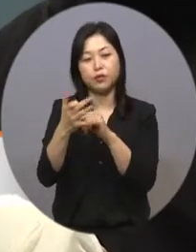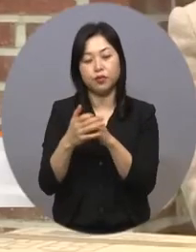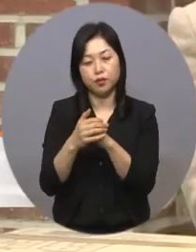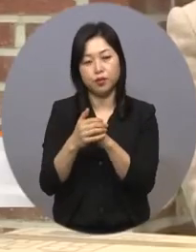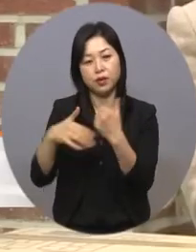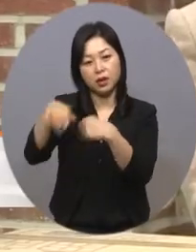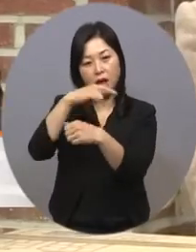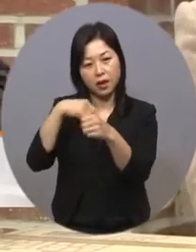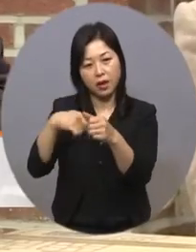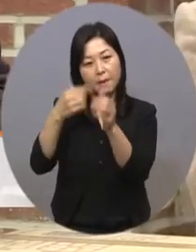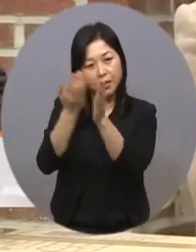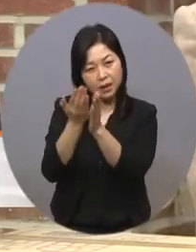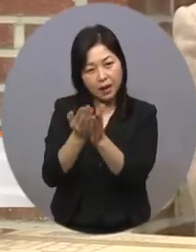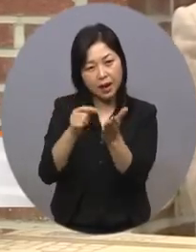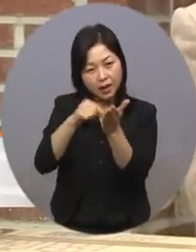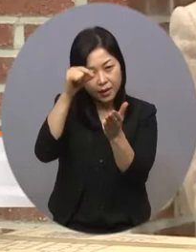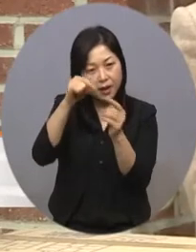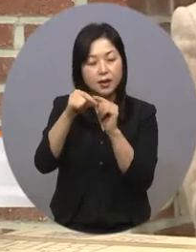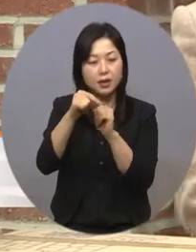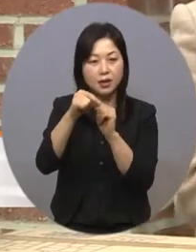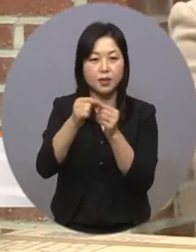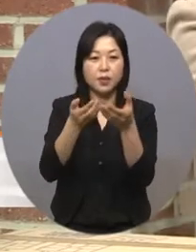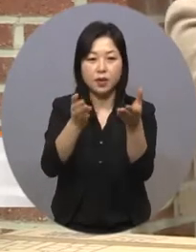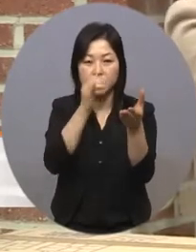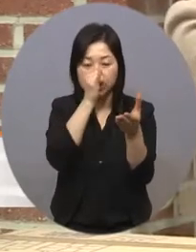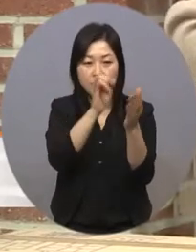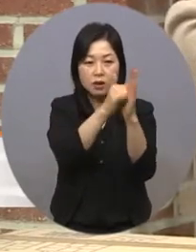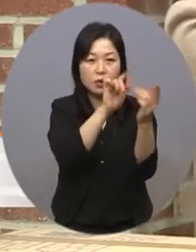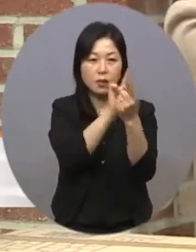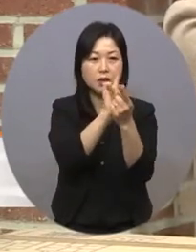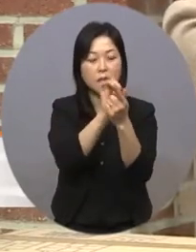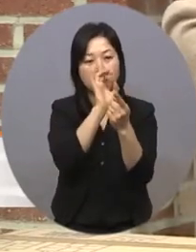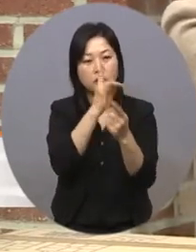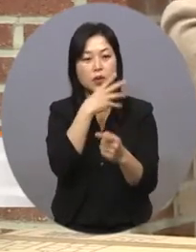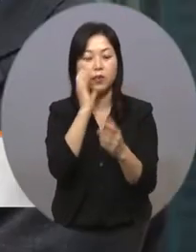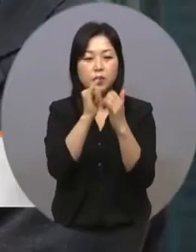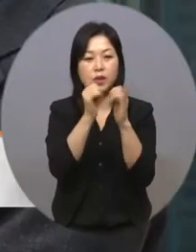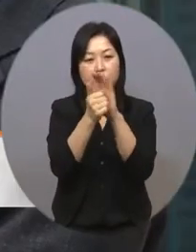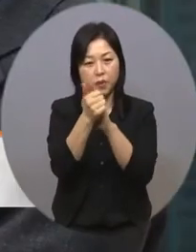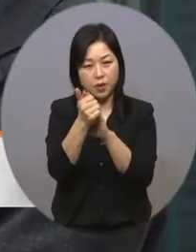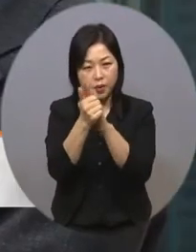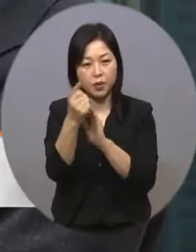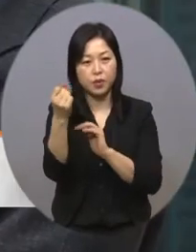진행했으며 코로나19 상황으로 가족과 만나지 못하는 노인을 위로하고